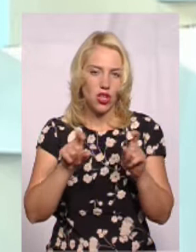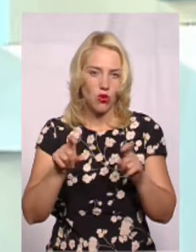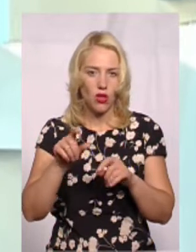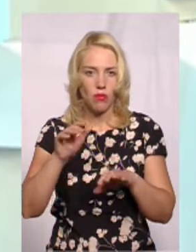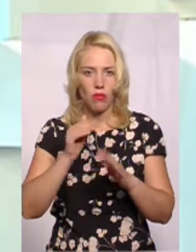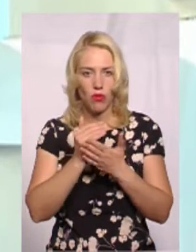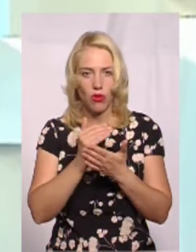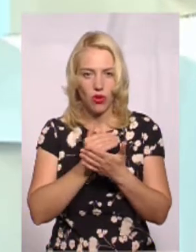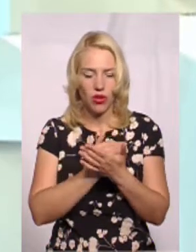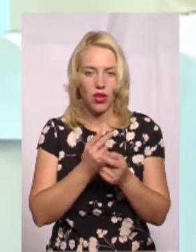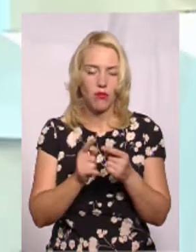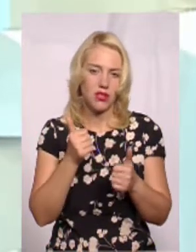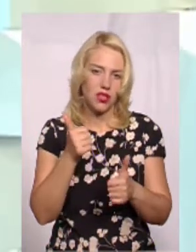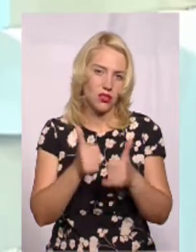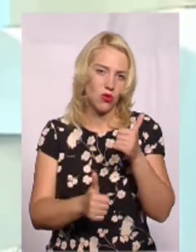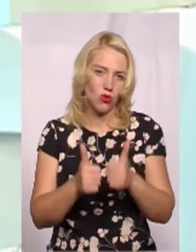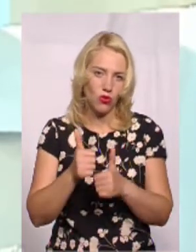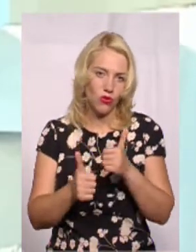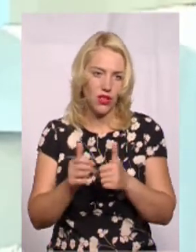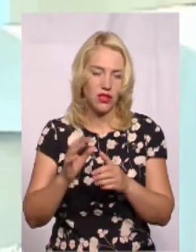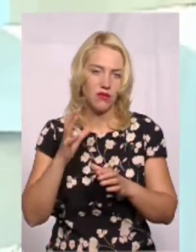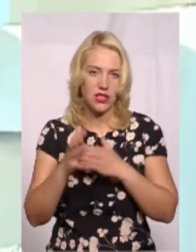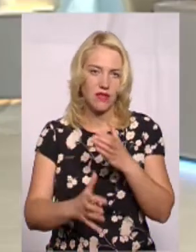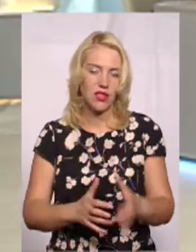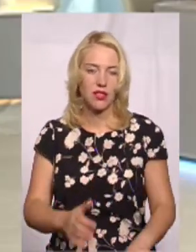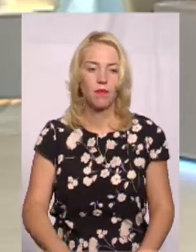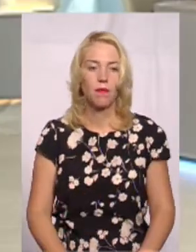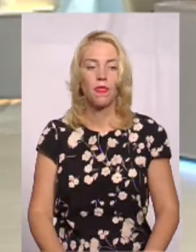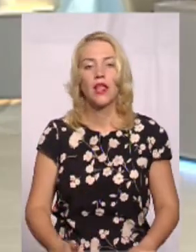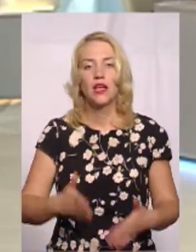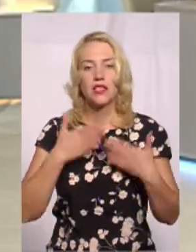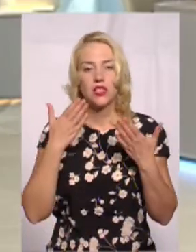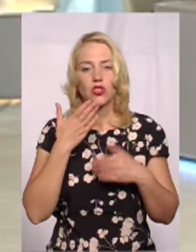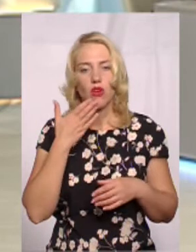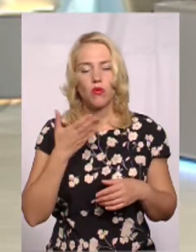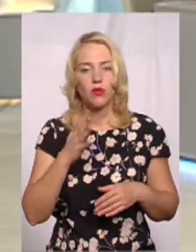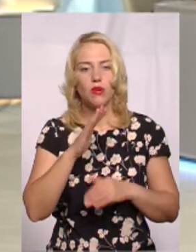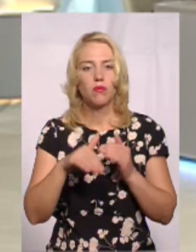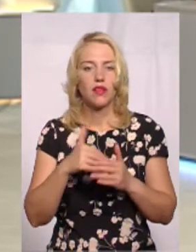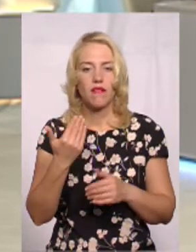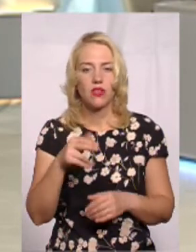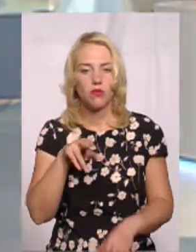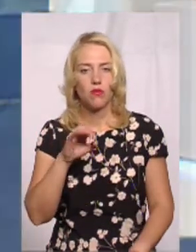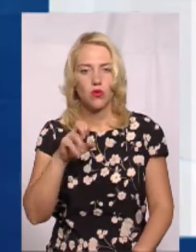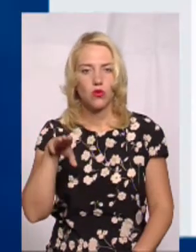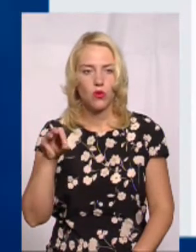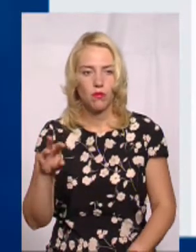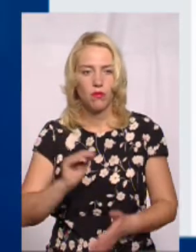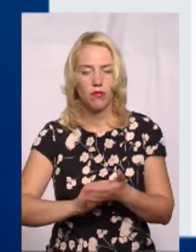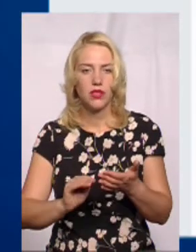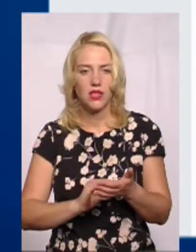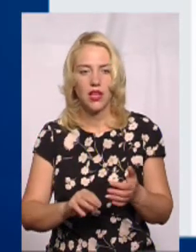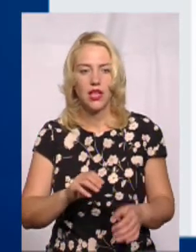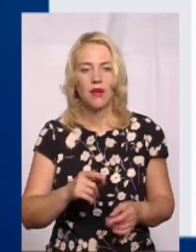програми зараз конкурувати в світі. От читаю буквально кілька коментарів, під вашим постом писали. Алекс